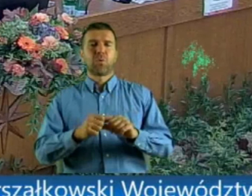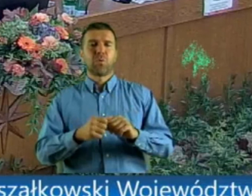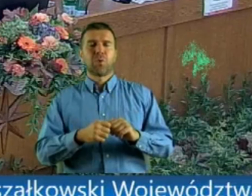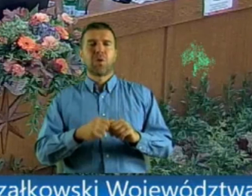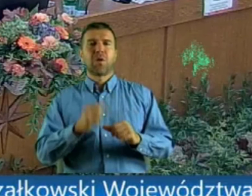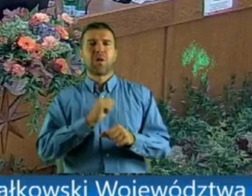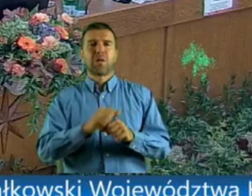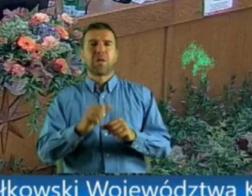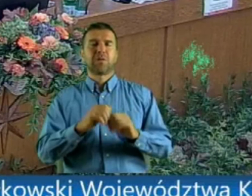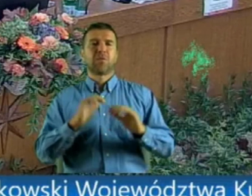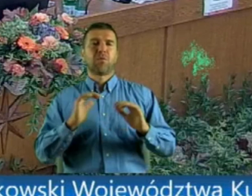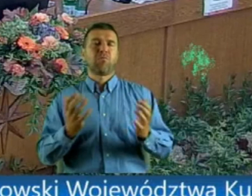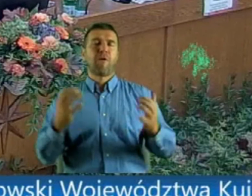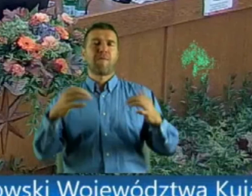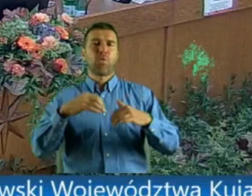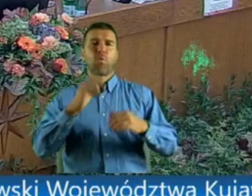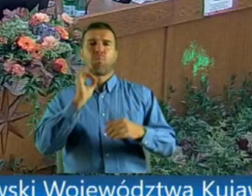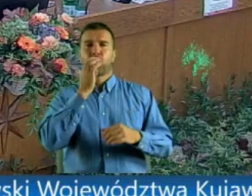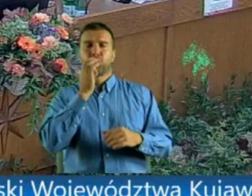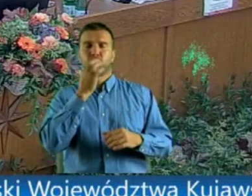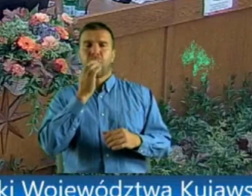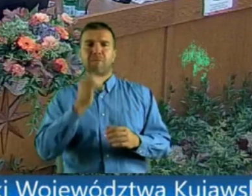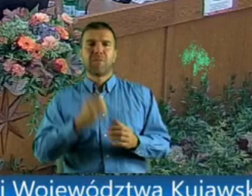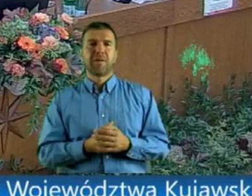działa forum młodzieżowe,